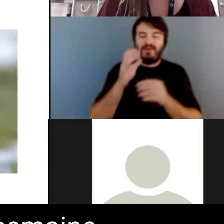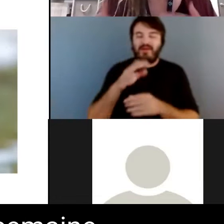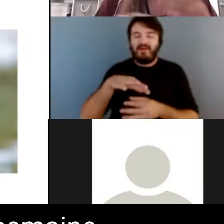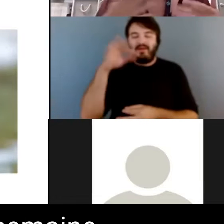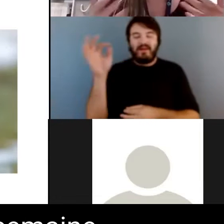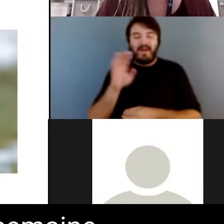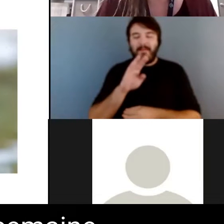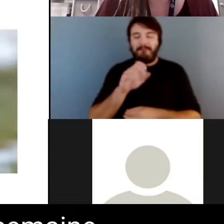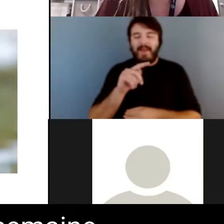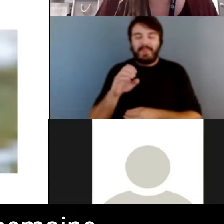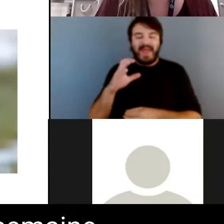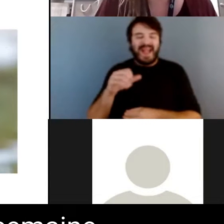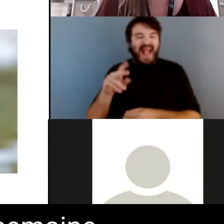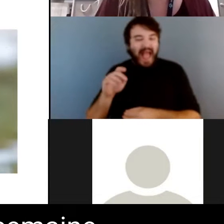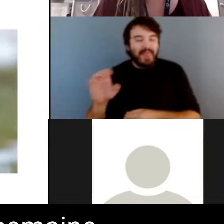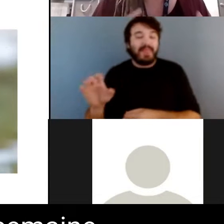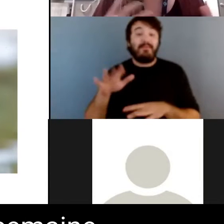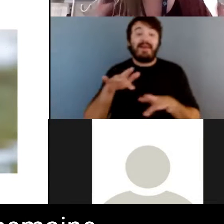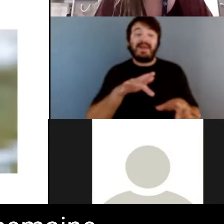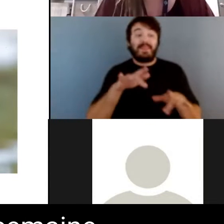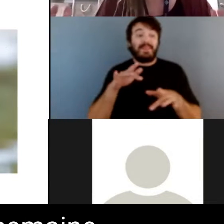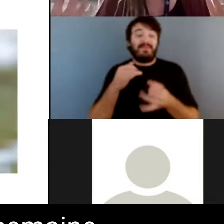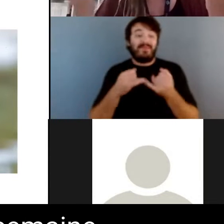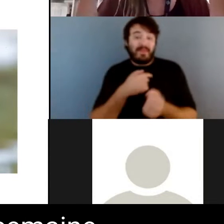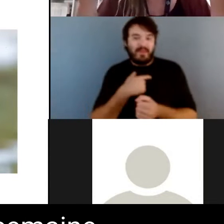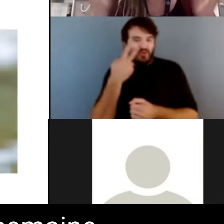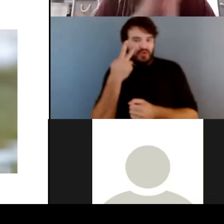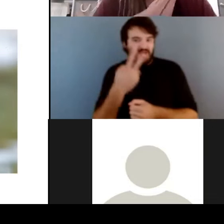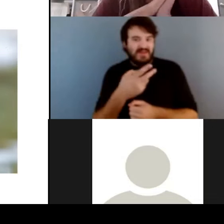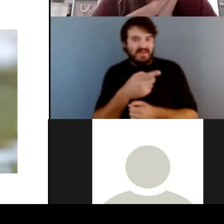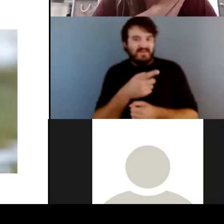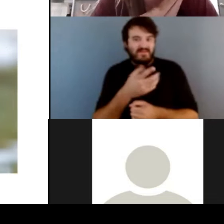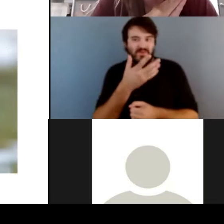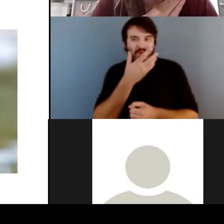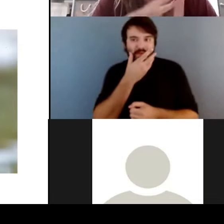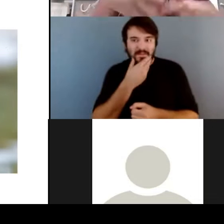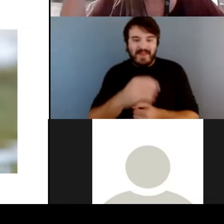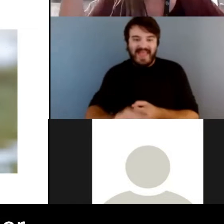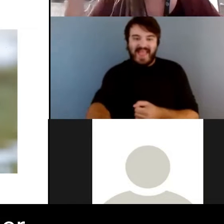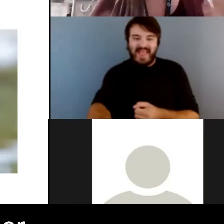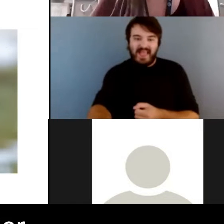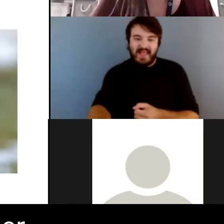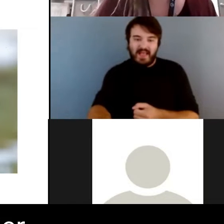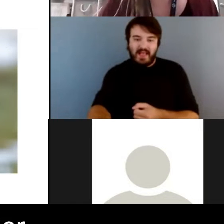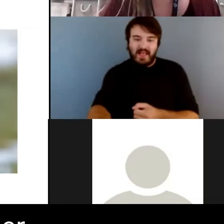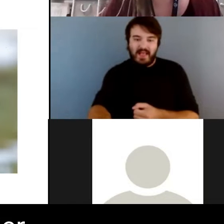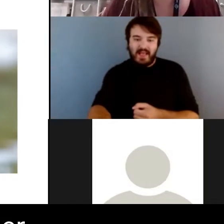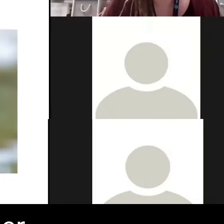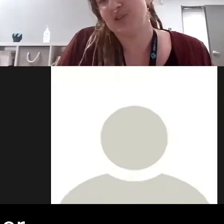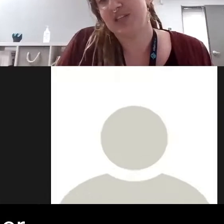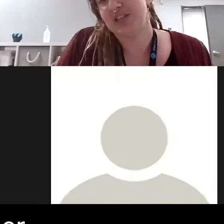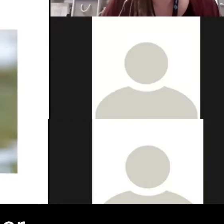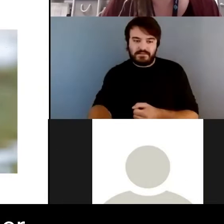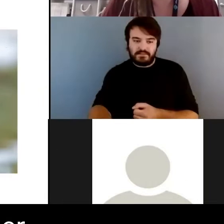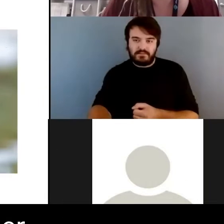en quittant avant la fin de semaine, j'ai vu les belles feuilles qui poussaient. Puis là, je vous ai dit, bon, ben à lundi. Et elles se sont